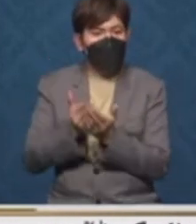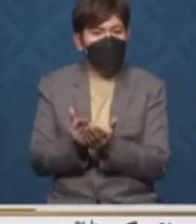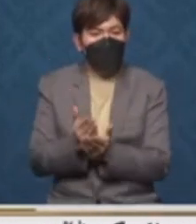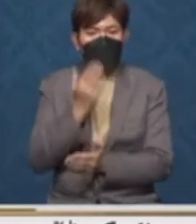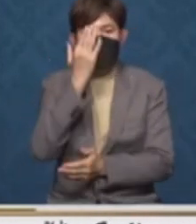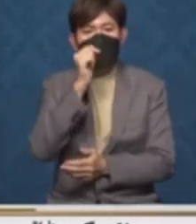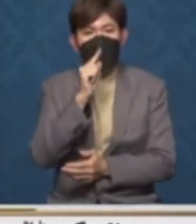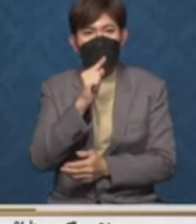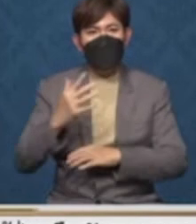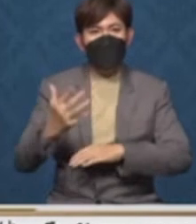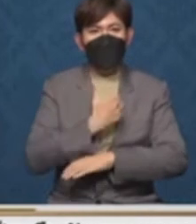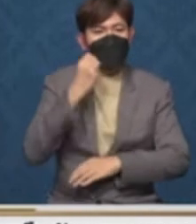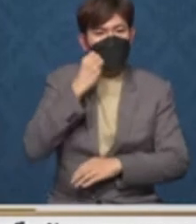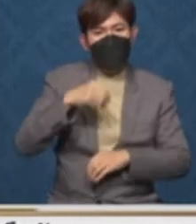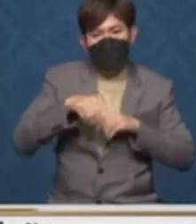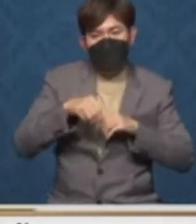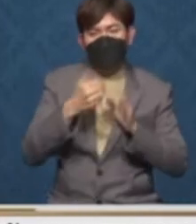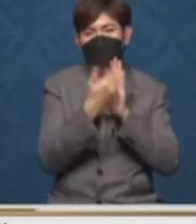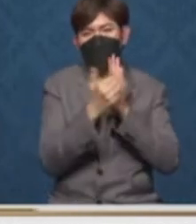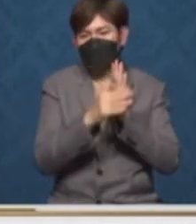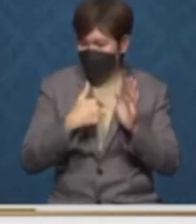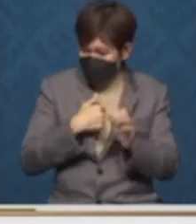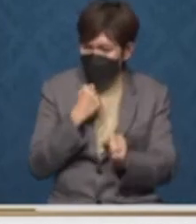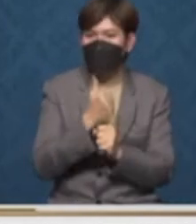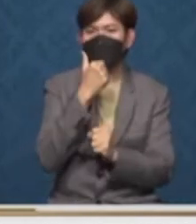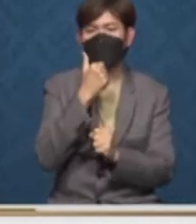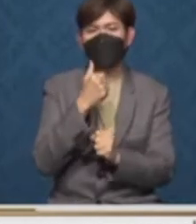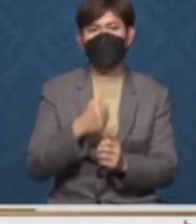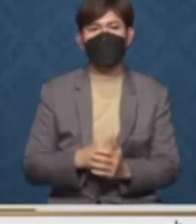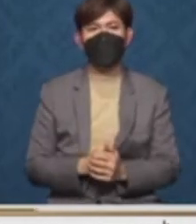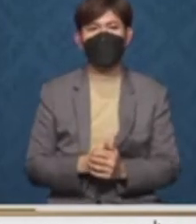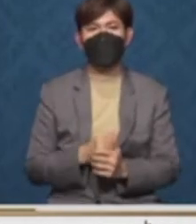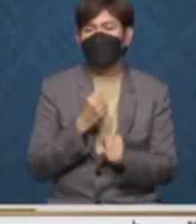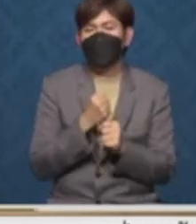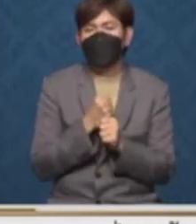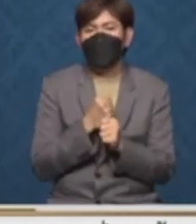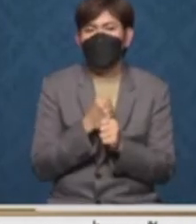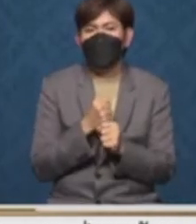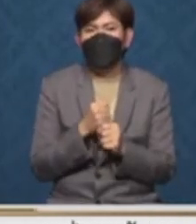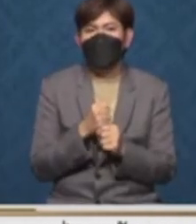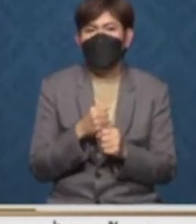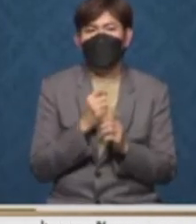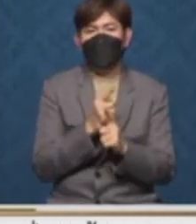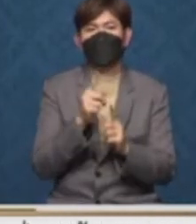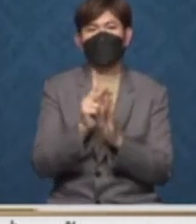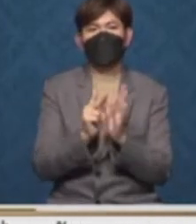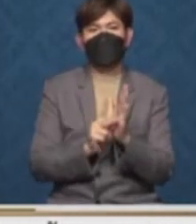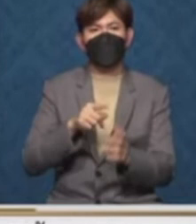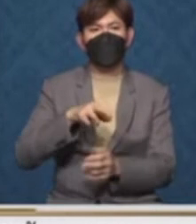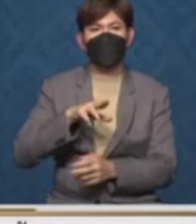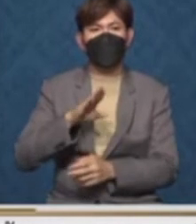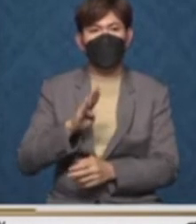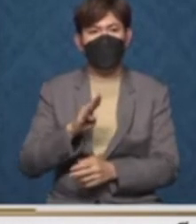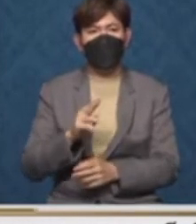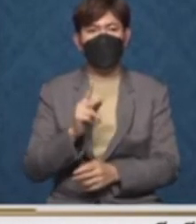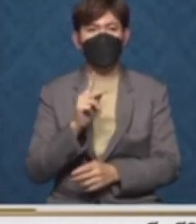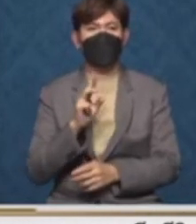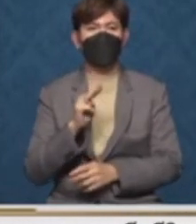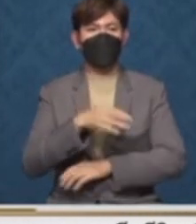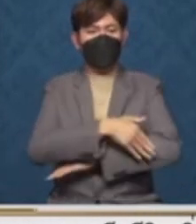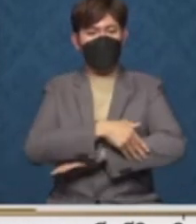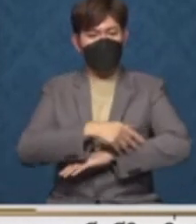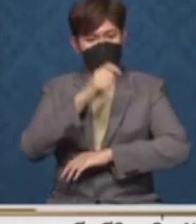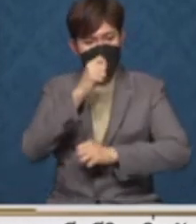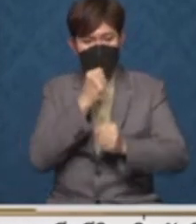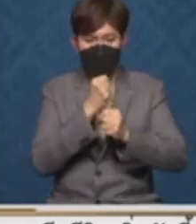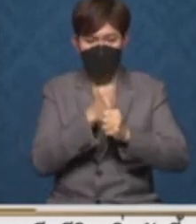บบนี้ผู้รับเหมาแถวบ้านผมทางภาคอีสานก็ทำได้นะครับเป็นงานในพรบงบประมาณกรมโยธาทำได้ทั่วไปครับงานกระจอกกระจอแ